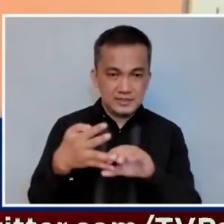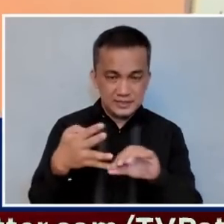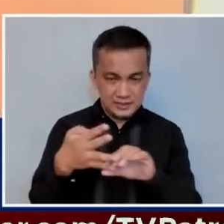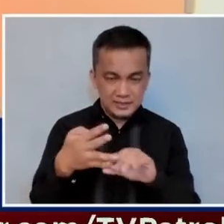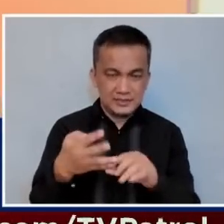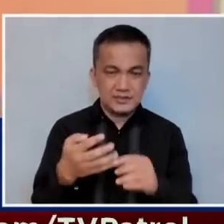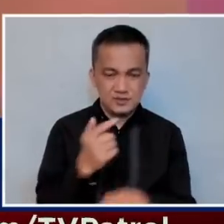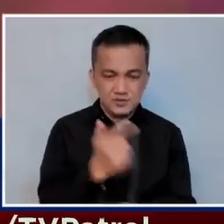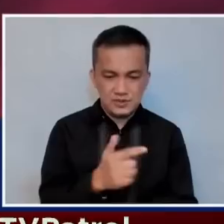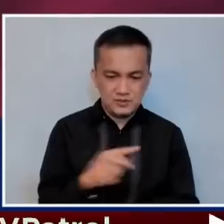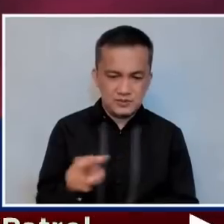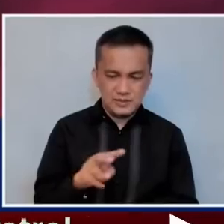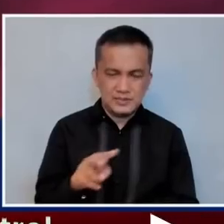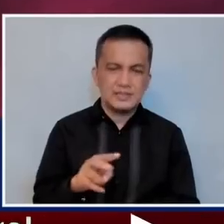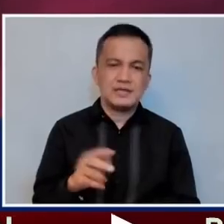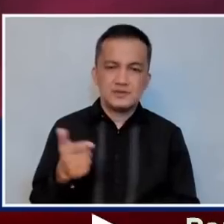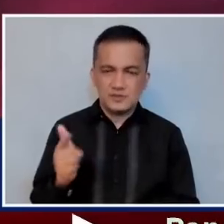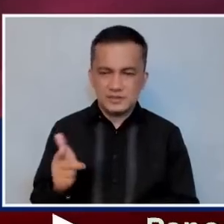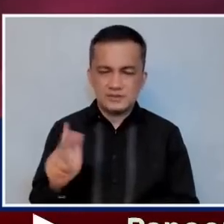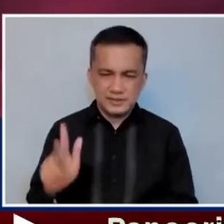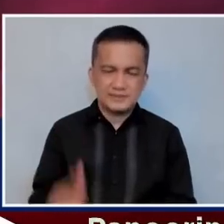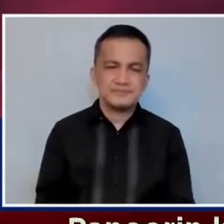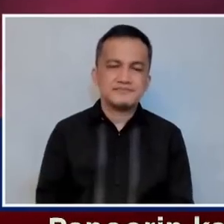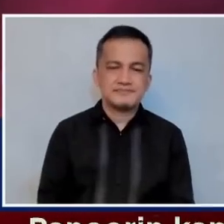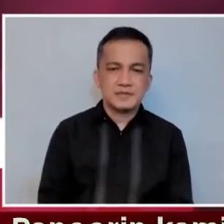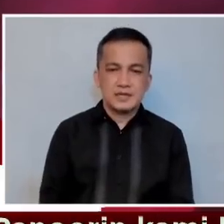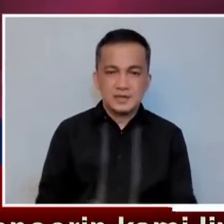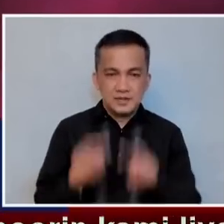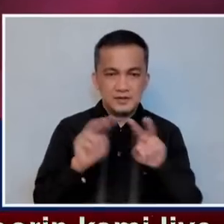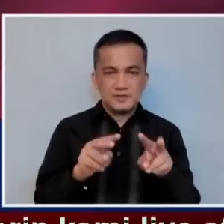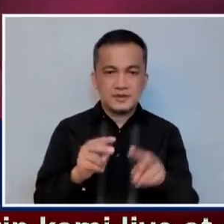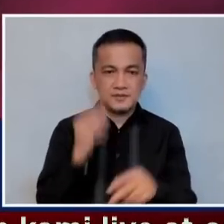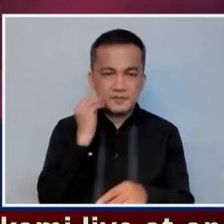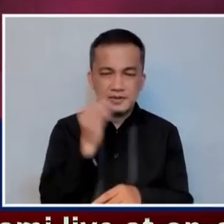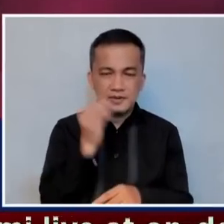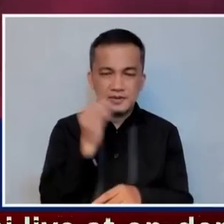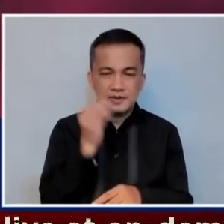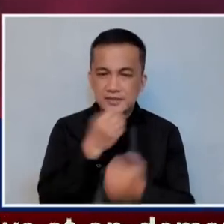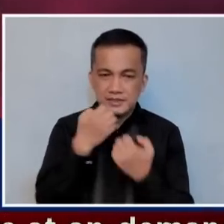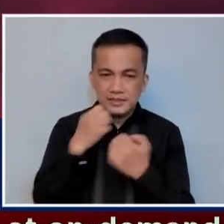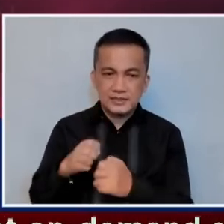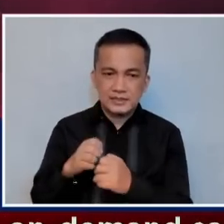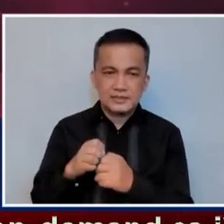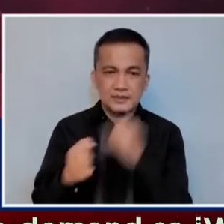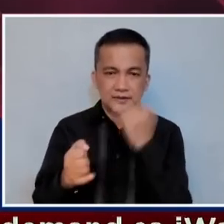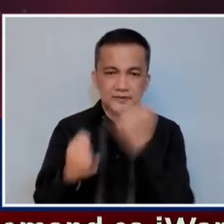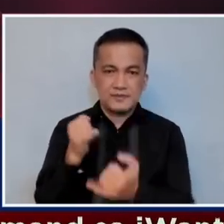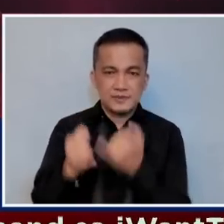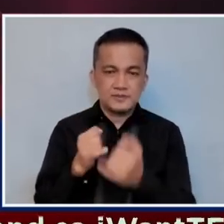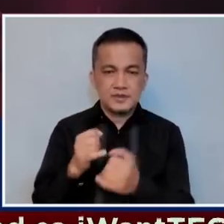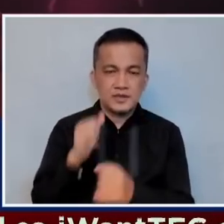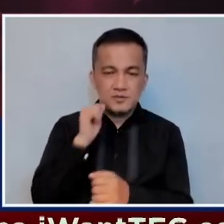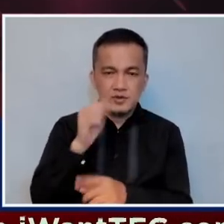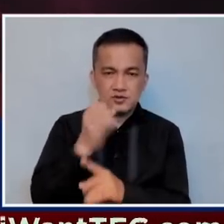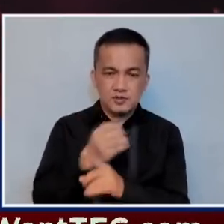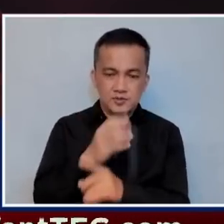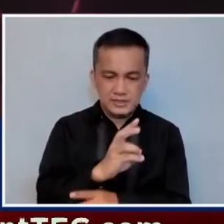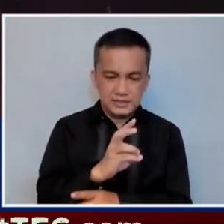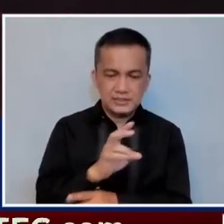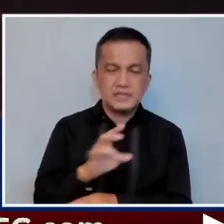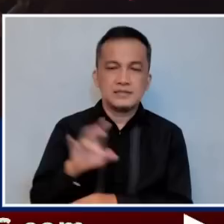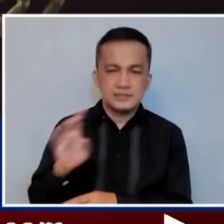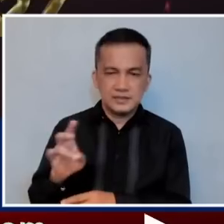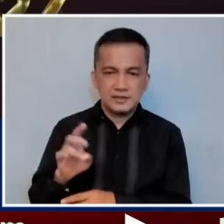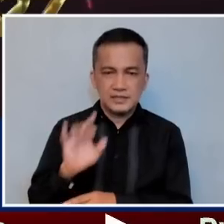and 2023. Mapapanood ang Flower of Evil, the killer finale, bukas October 6 at 7, 8 p.m. sa